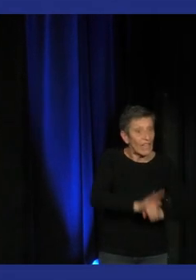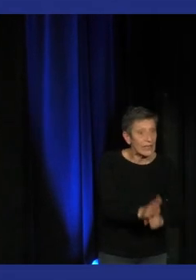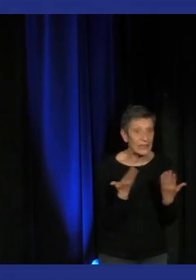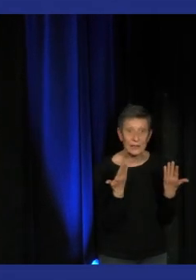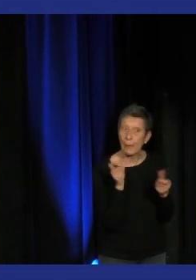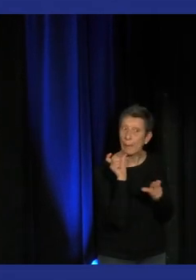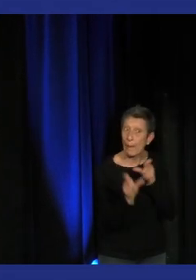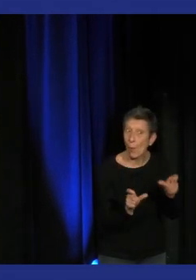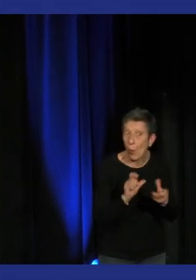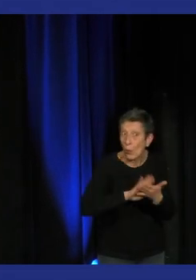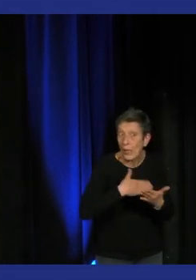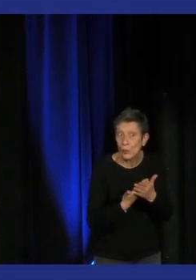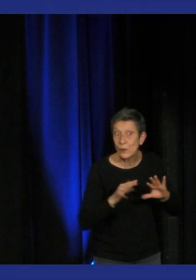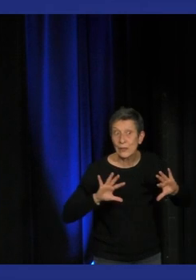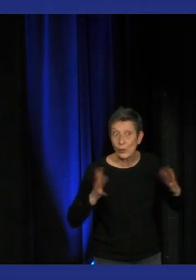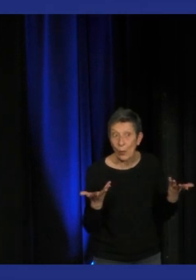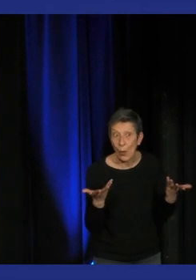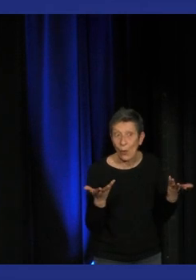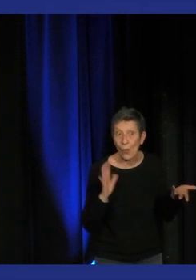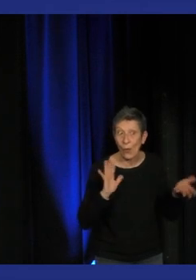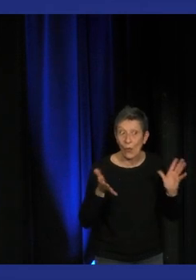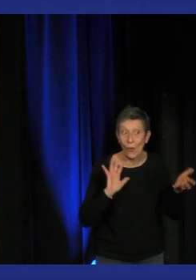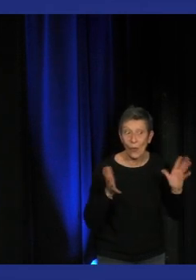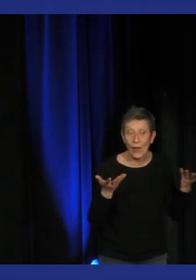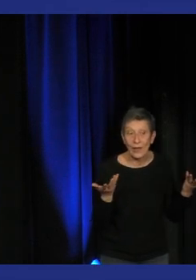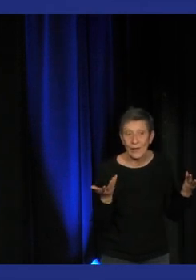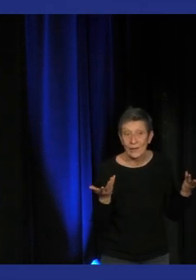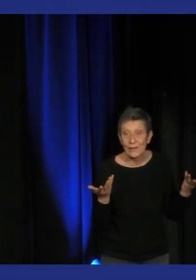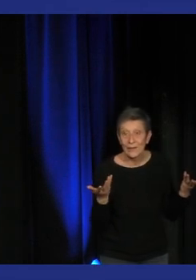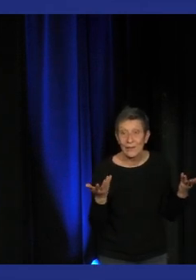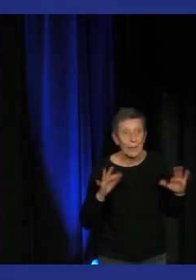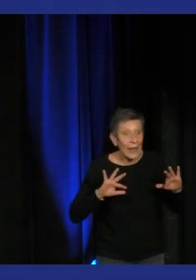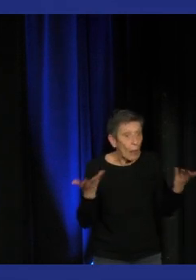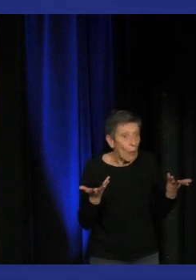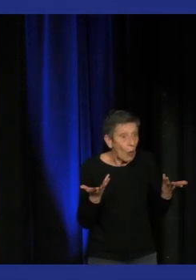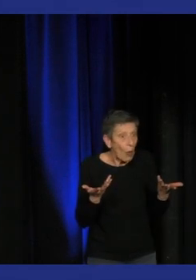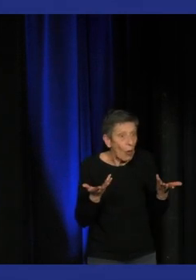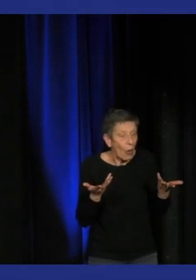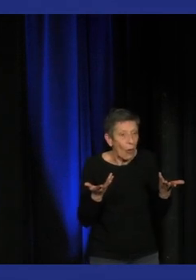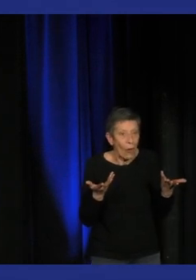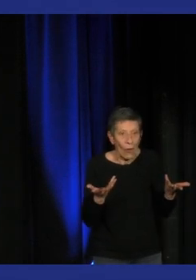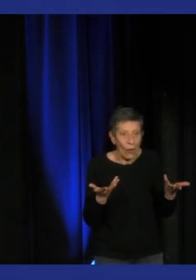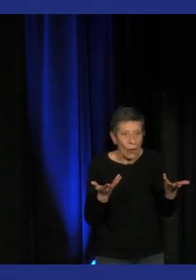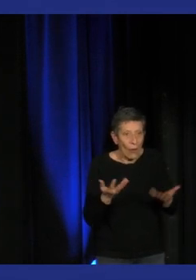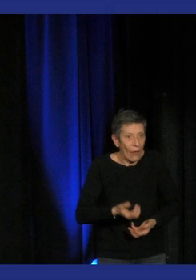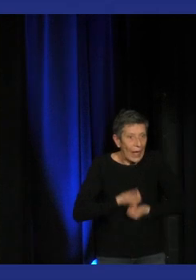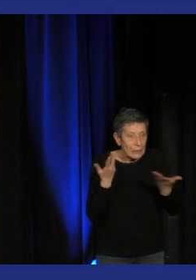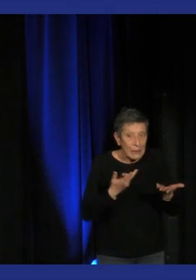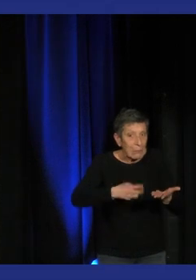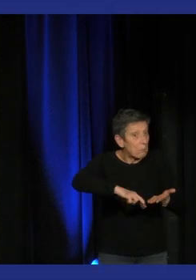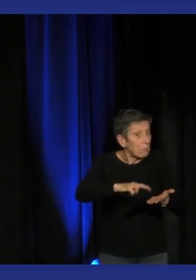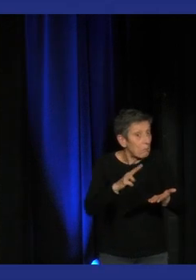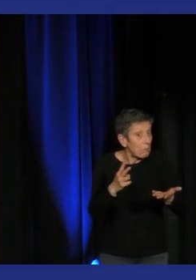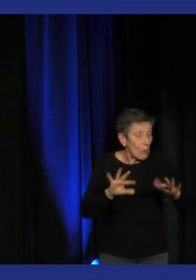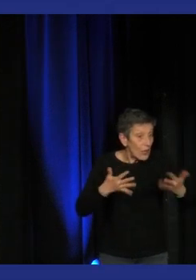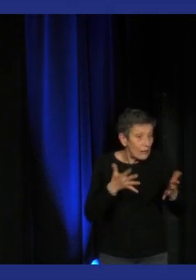ces mots sont traduits en langue des signes et comment est-ce qu'ils peuvent peut-être exprimer une réalité peut-être un peu